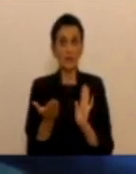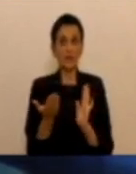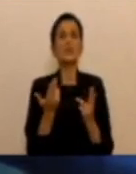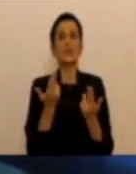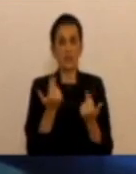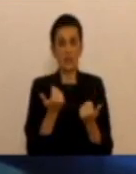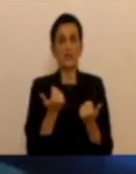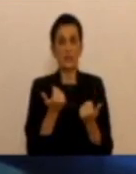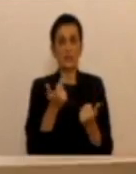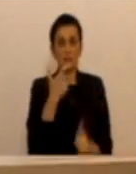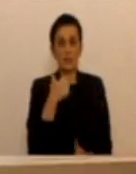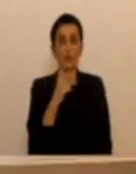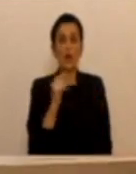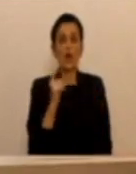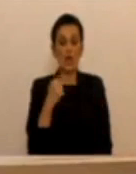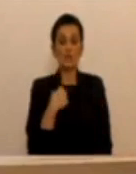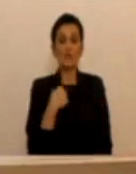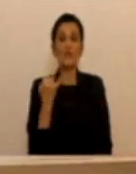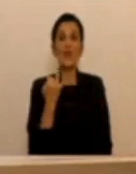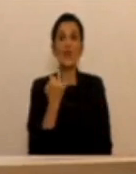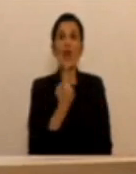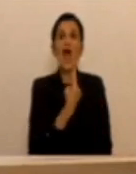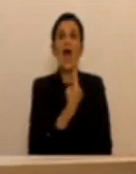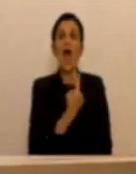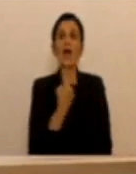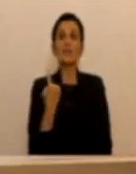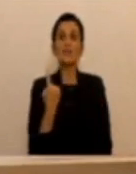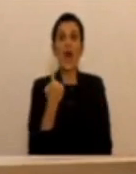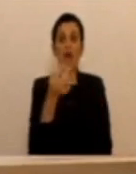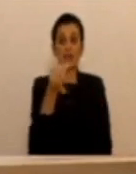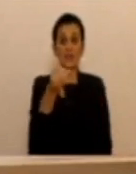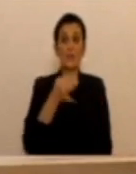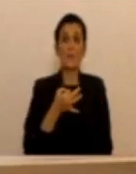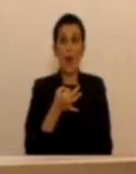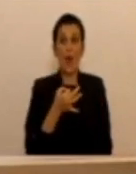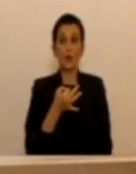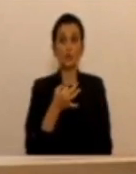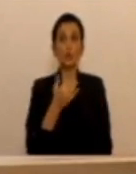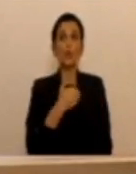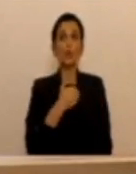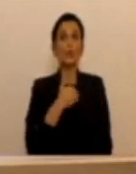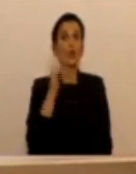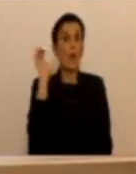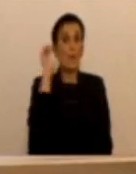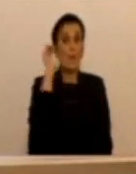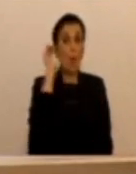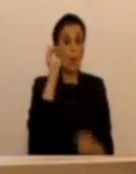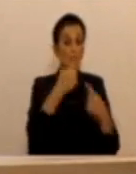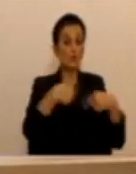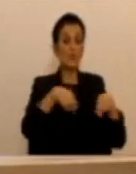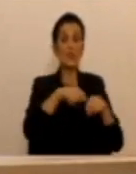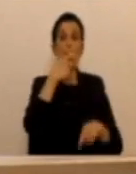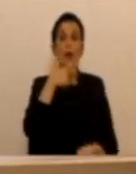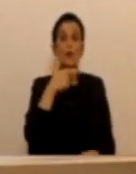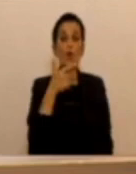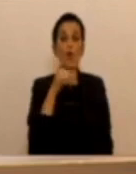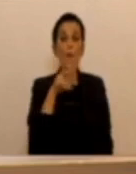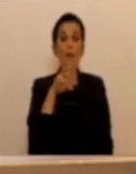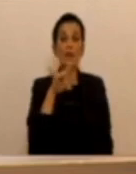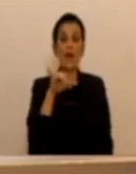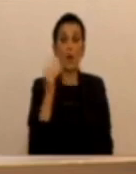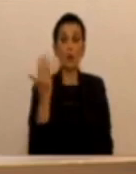კახა, გვაინტერესებს, მაგრამ ერთადერთი პასუხი, რომელიც უნდა რომ მოისმინოს საზოგადოებას ბატონი გომელაურისგან